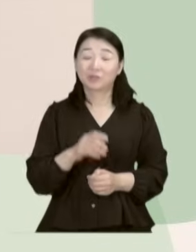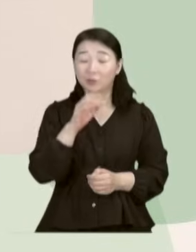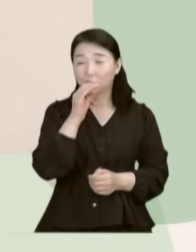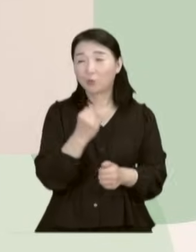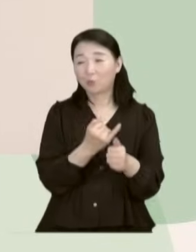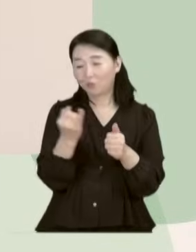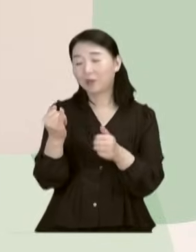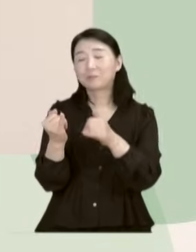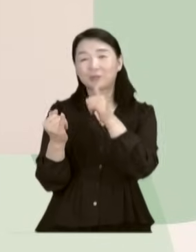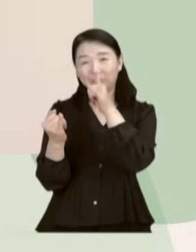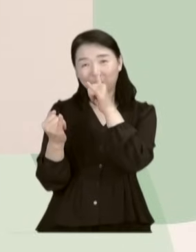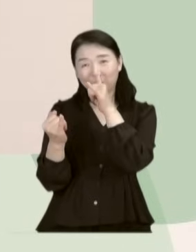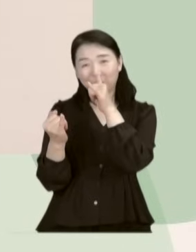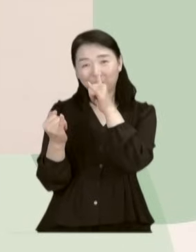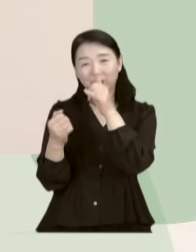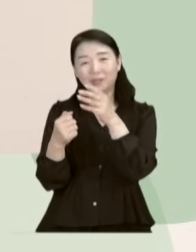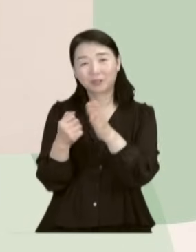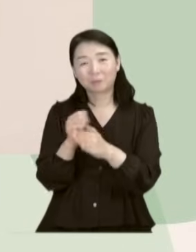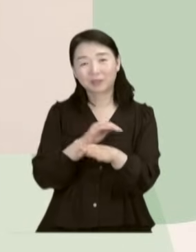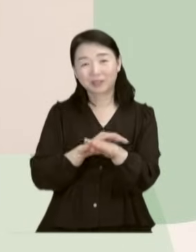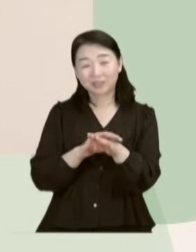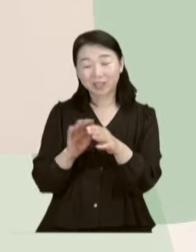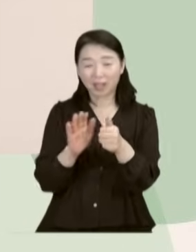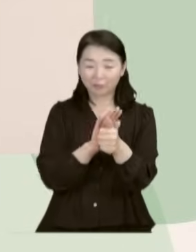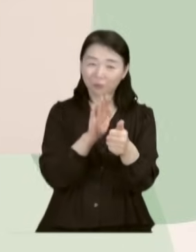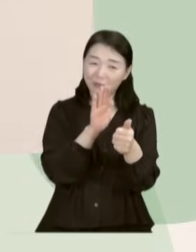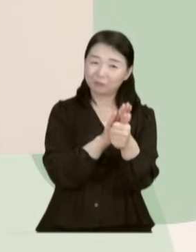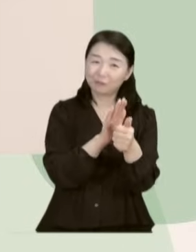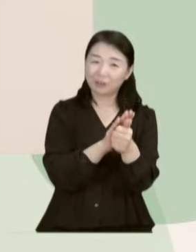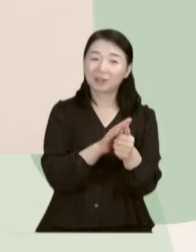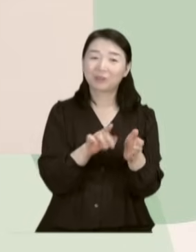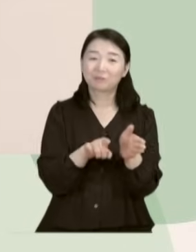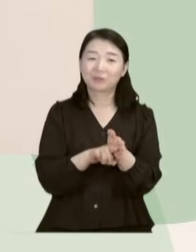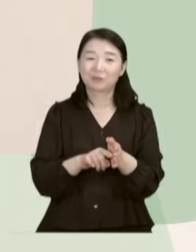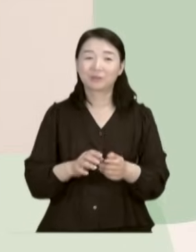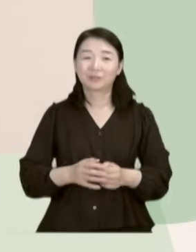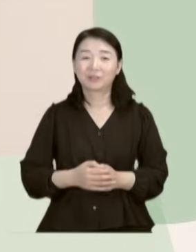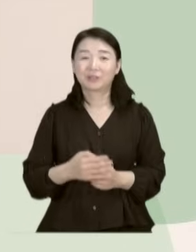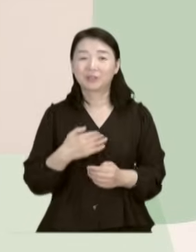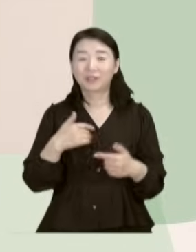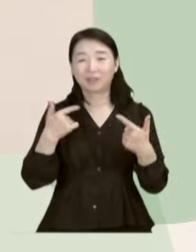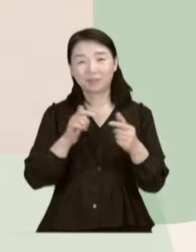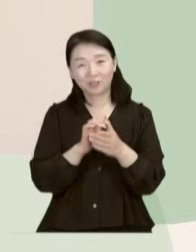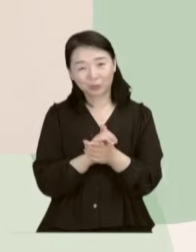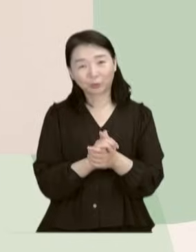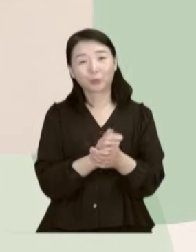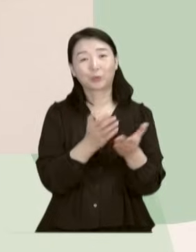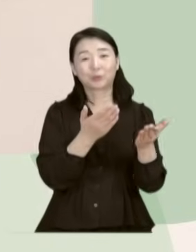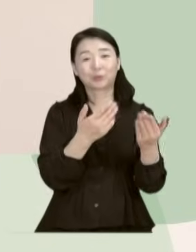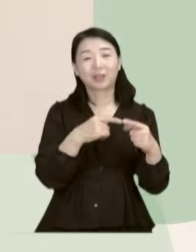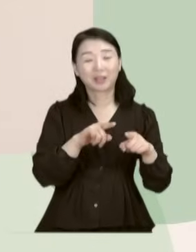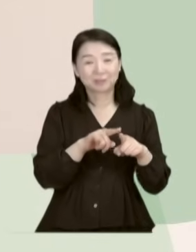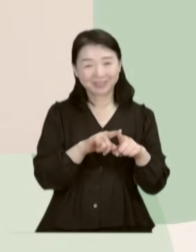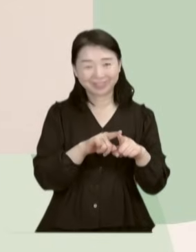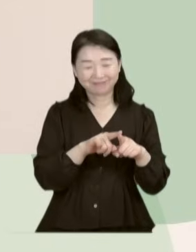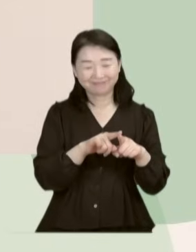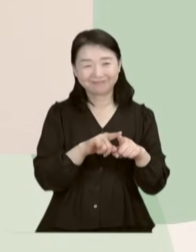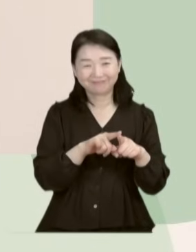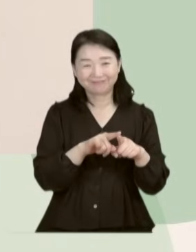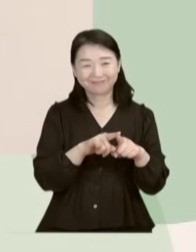옆에 그래도 좋은 와이프가 있으니까 잘 보필할 거라고 믿고 그리고 나는 옆에서